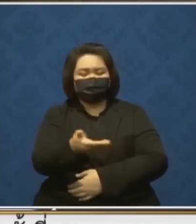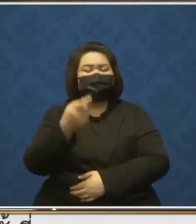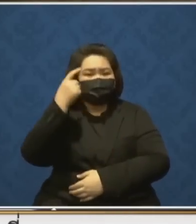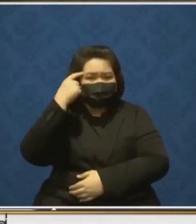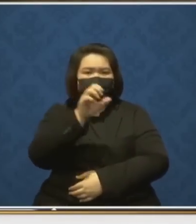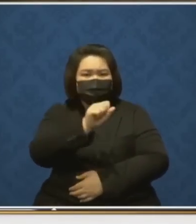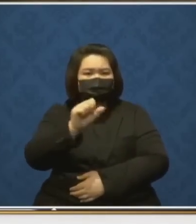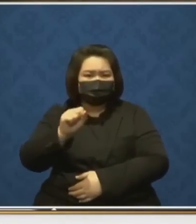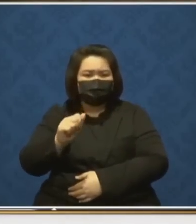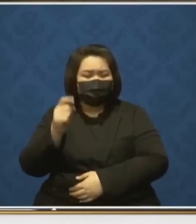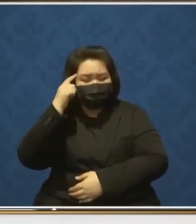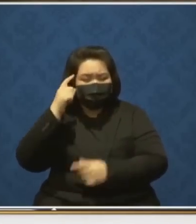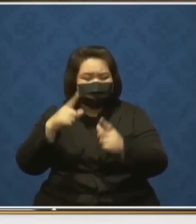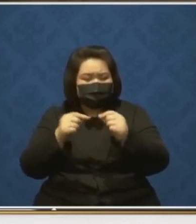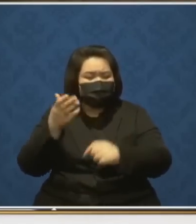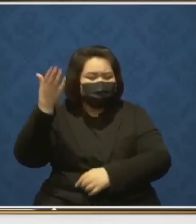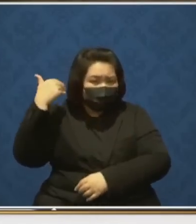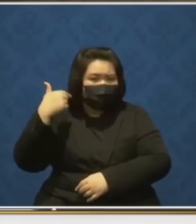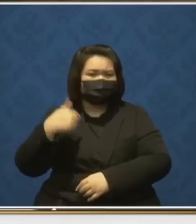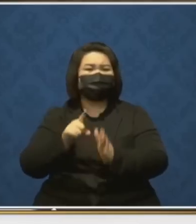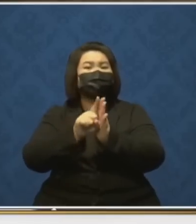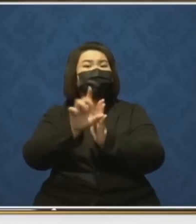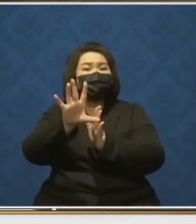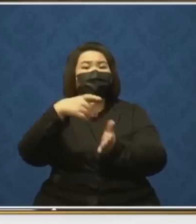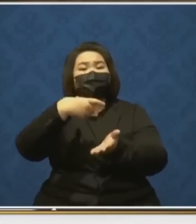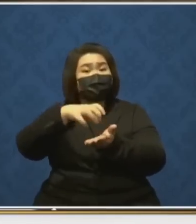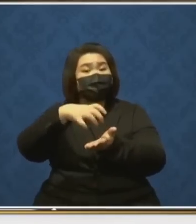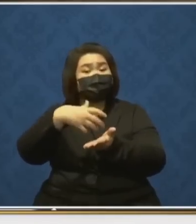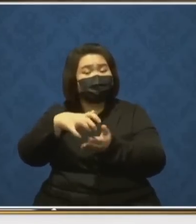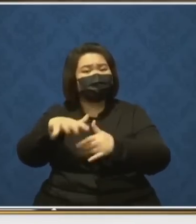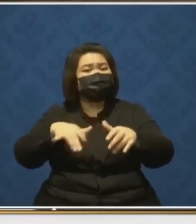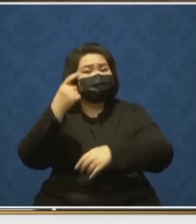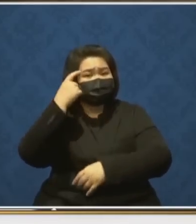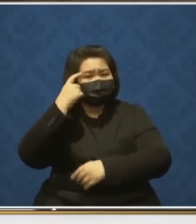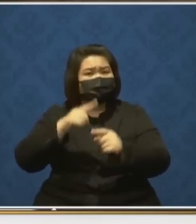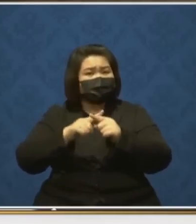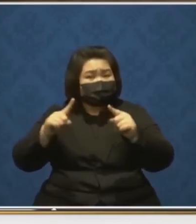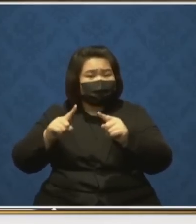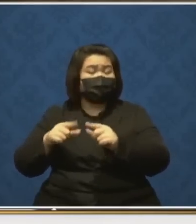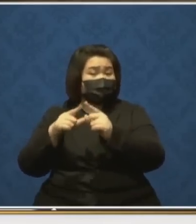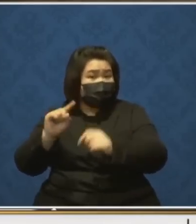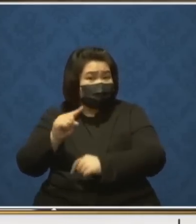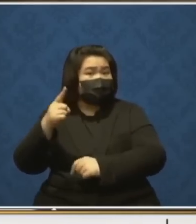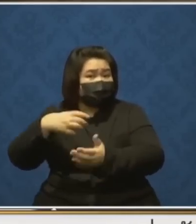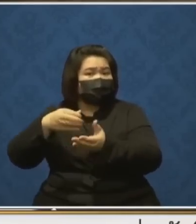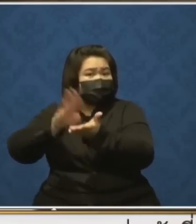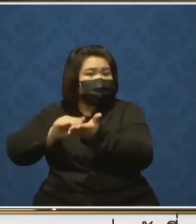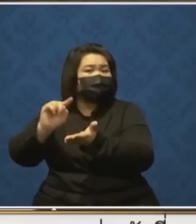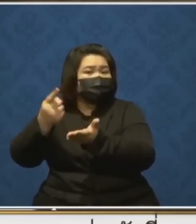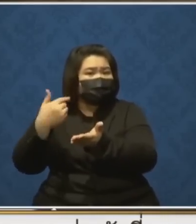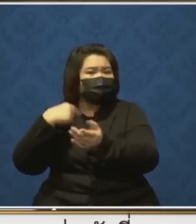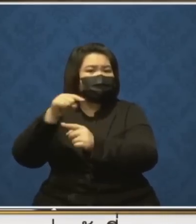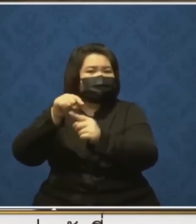เดิมซึผมใช้เวลาไมถึง 5 นาทีในการเล่าส่นมากเป็นเรื่องใหม่ถึง 90%เป็เรื่องการ